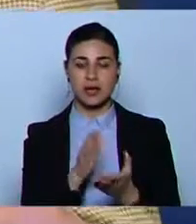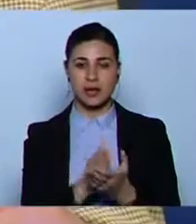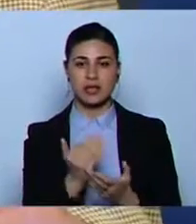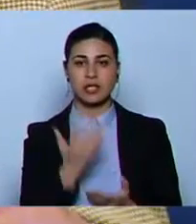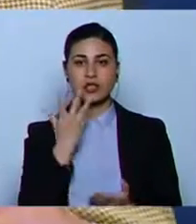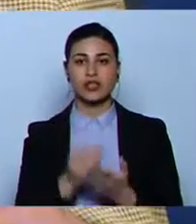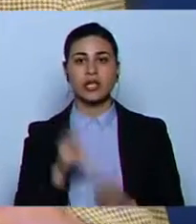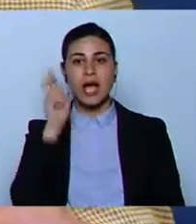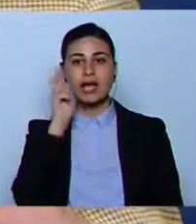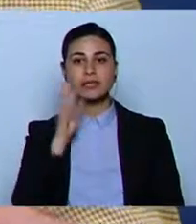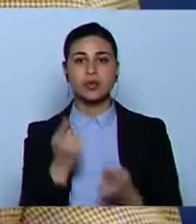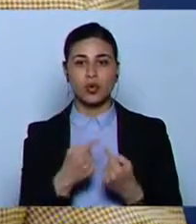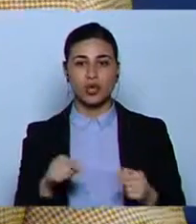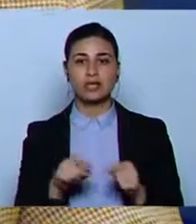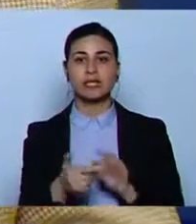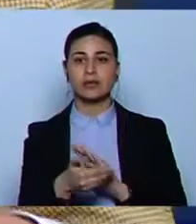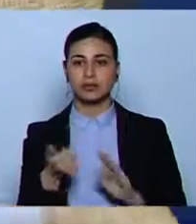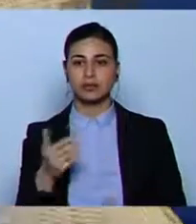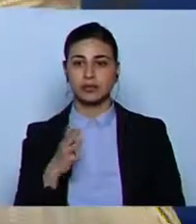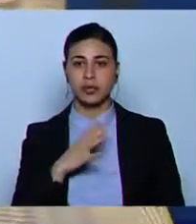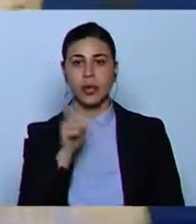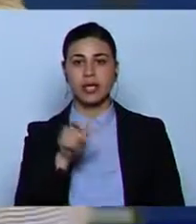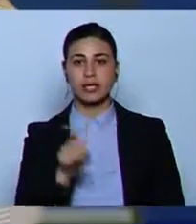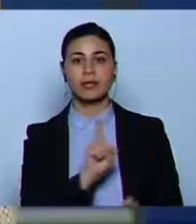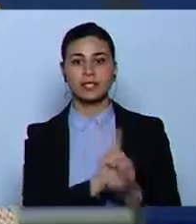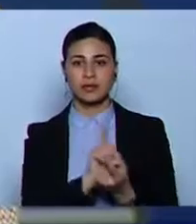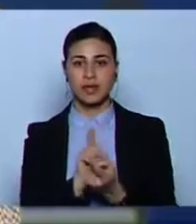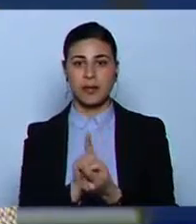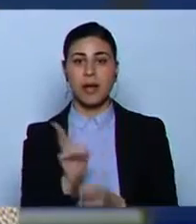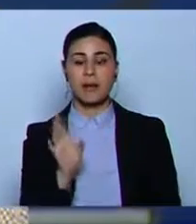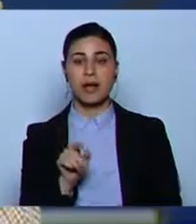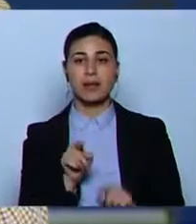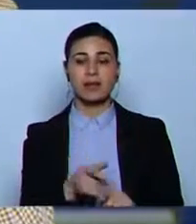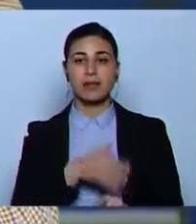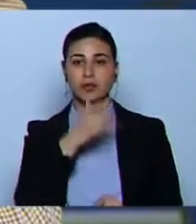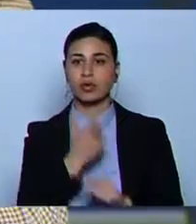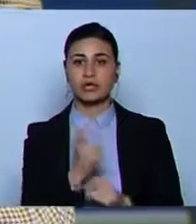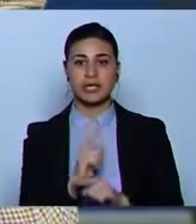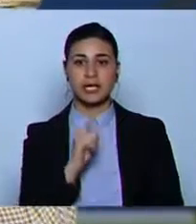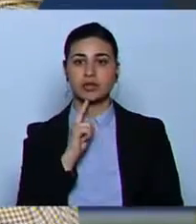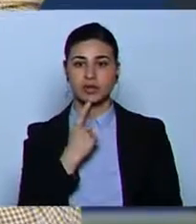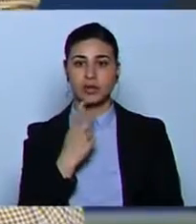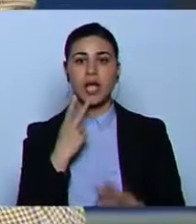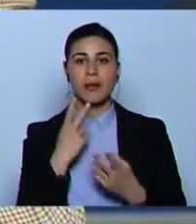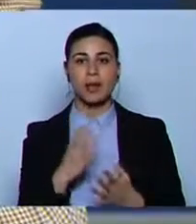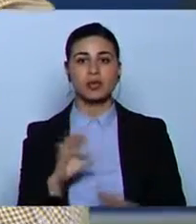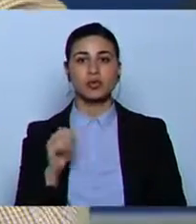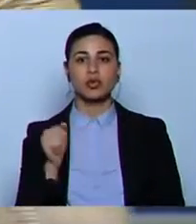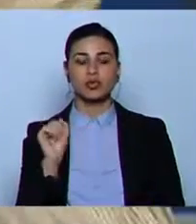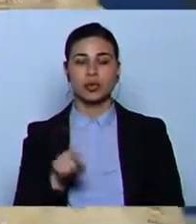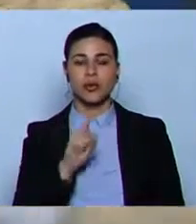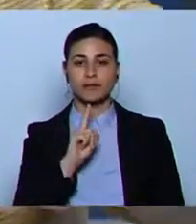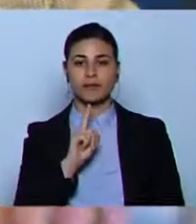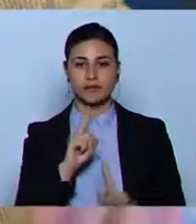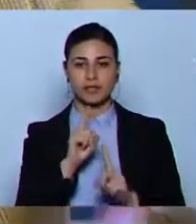როგორც არასამთავრობო ორგანიზაციებს დაგვიძახა მოსახლეობას ხდება რაღაცა, მაგრამ იმავდროულად ძალიან რთულია ეფექტურობაზე როგორ შეიძლება